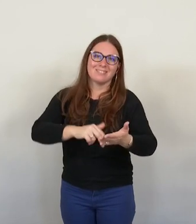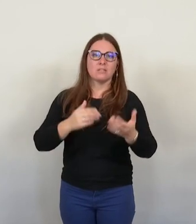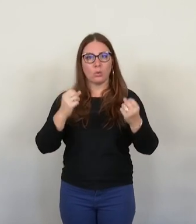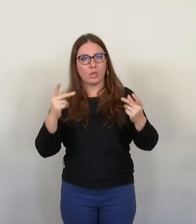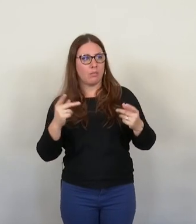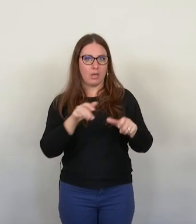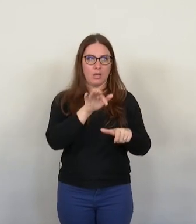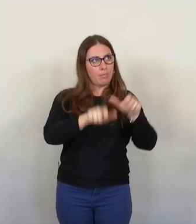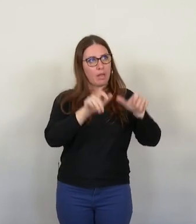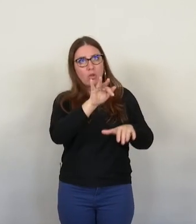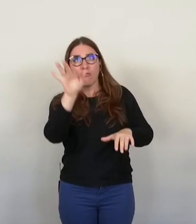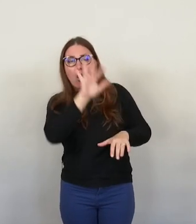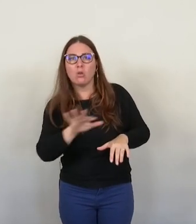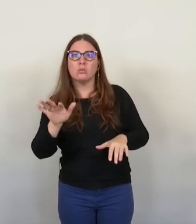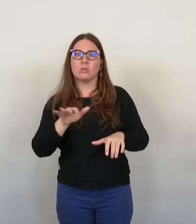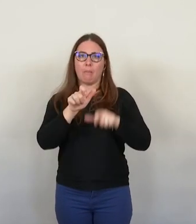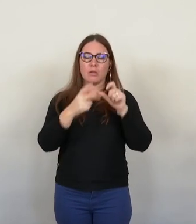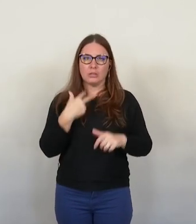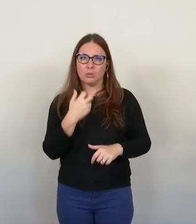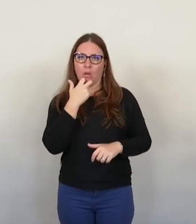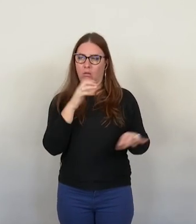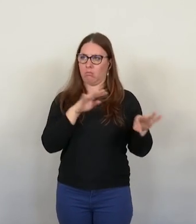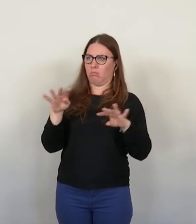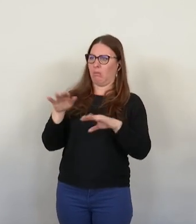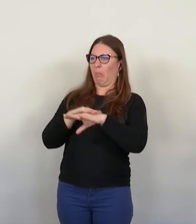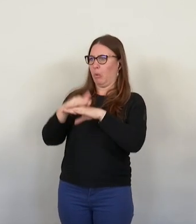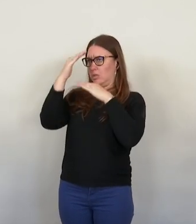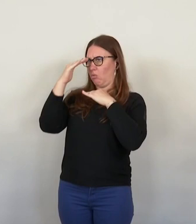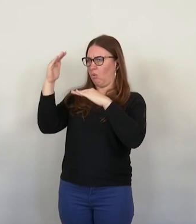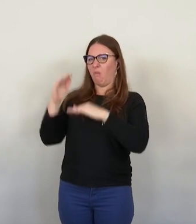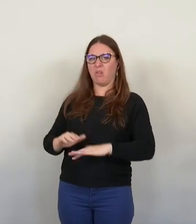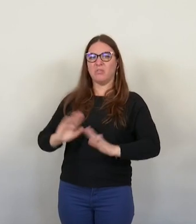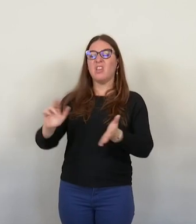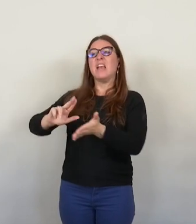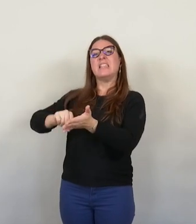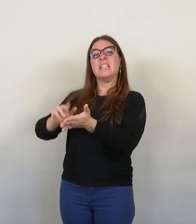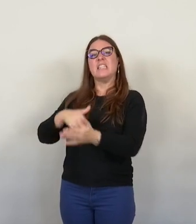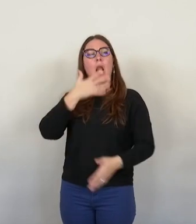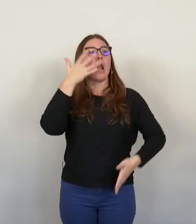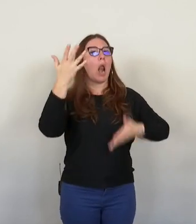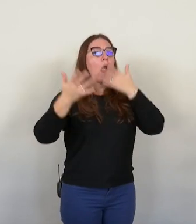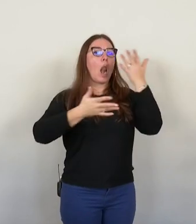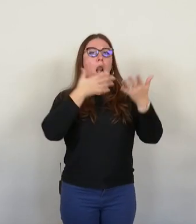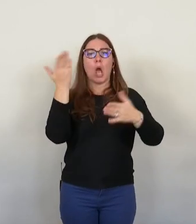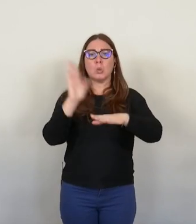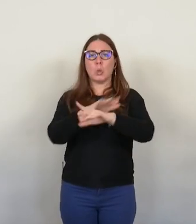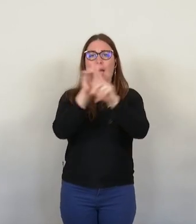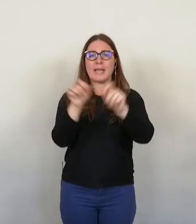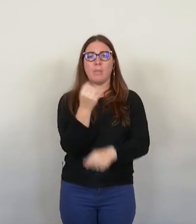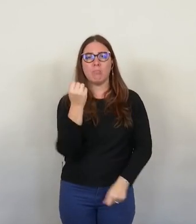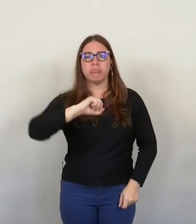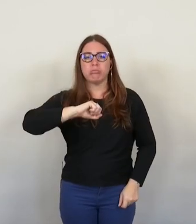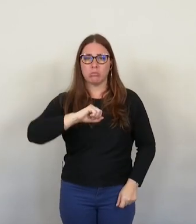les citoyens se disent les politiques on a plus confiance il sigent des choses et il respecte rien c'est encore un